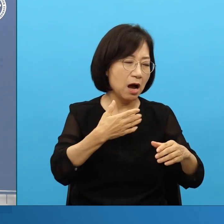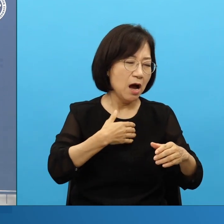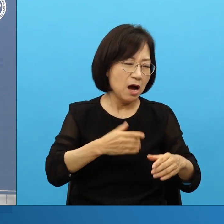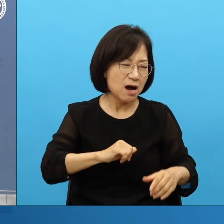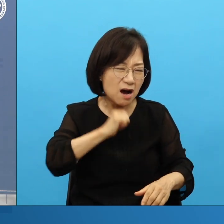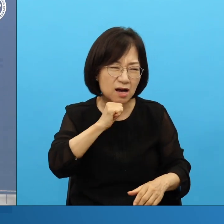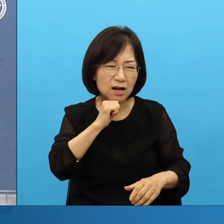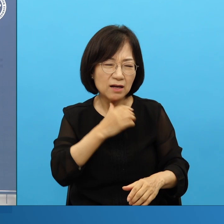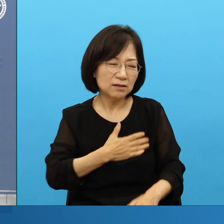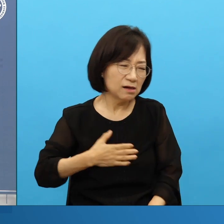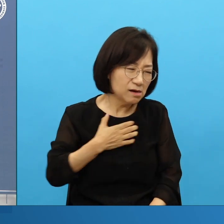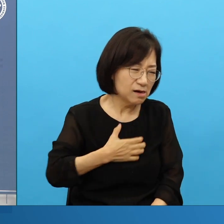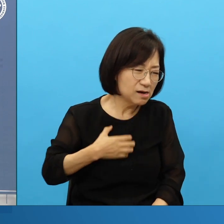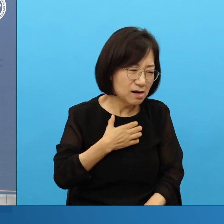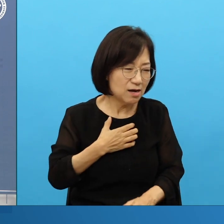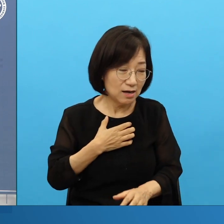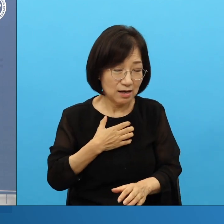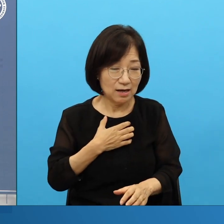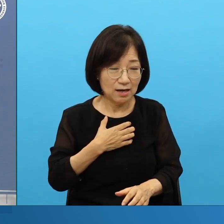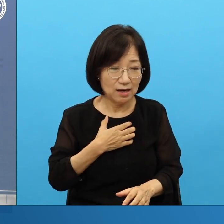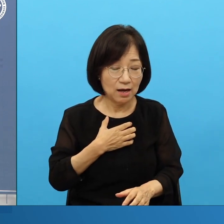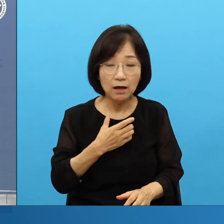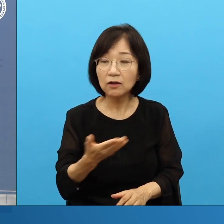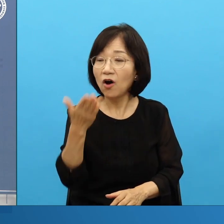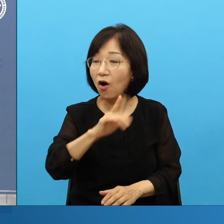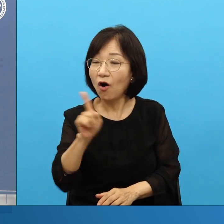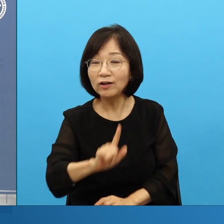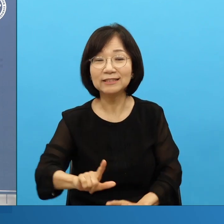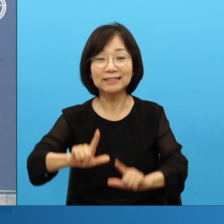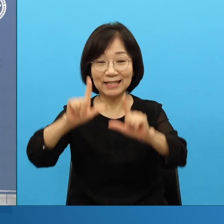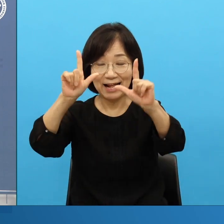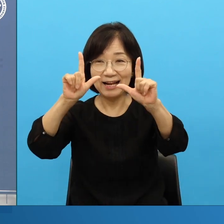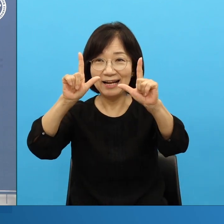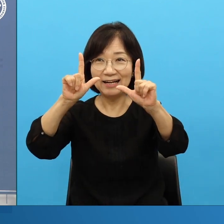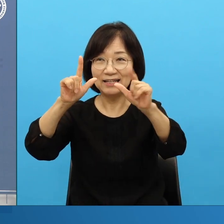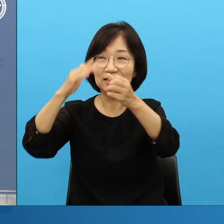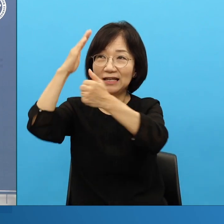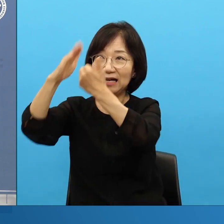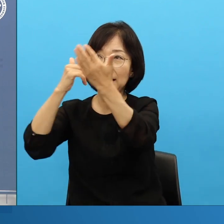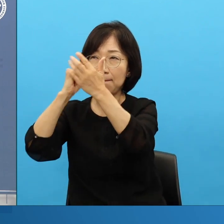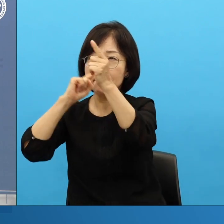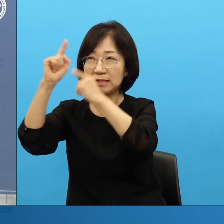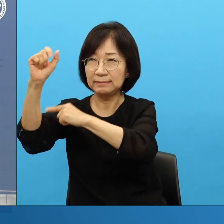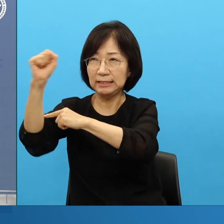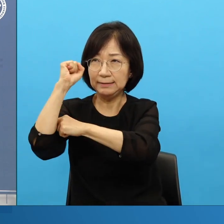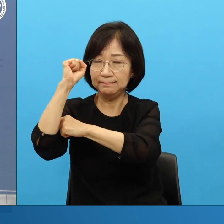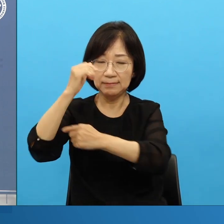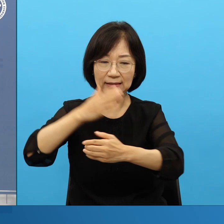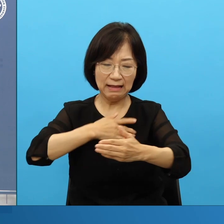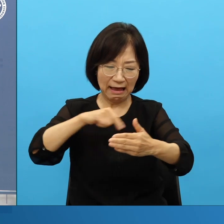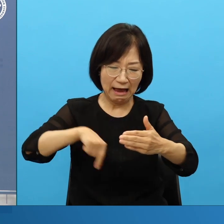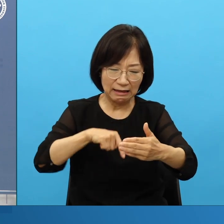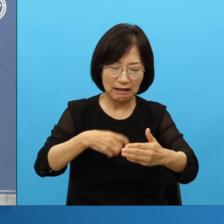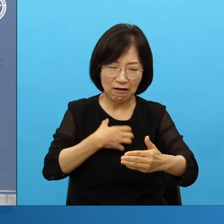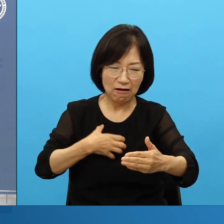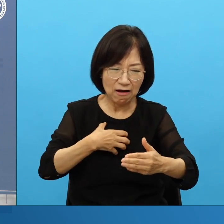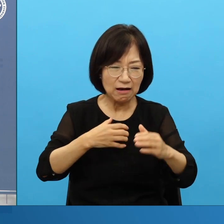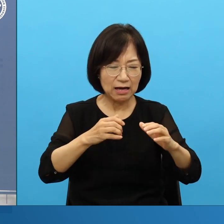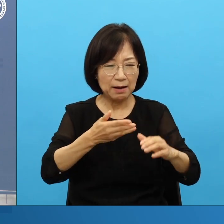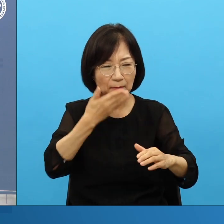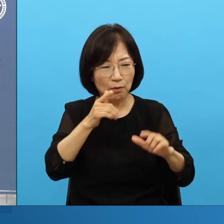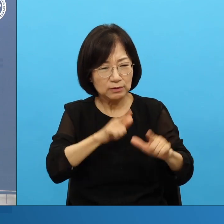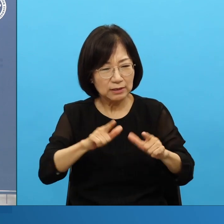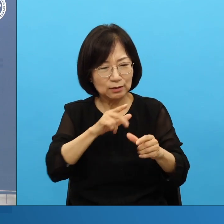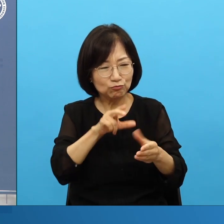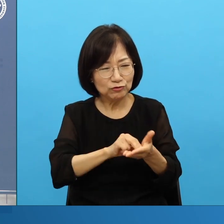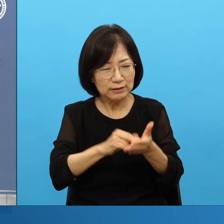이 진성을 말씀이 파괴시켜 버린 거예요. But one day, God's 중요합니다. word demolished the strongholds in my life.